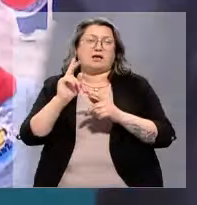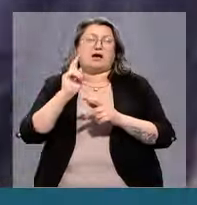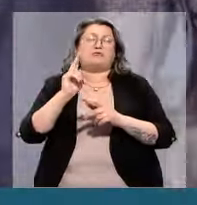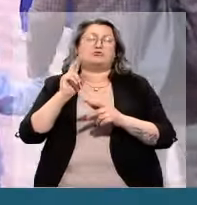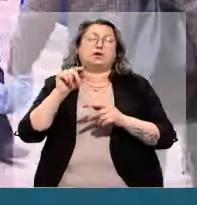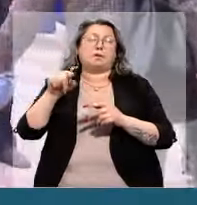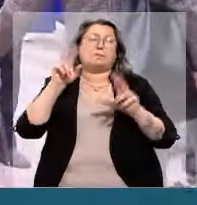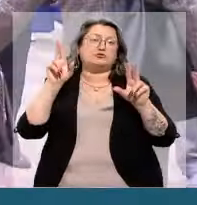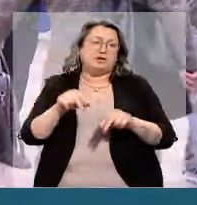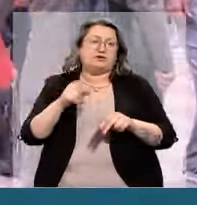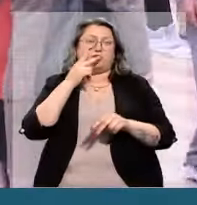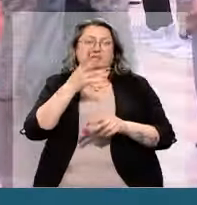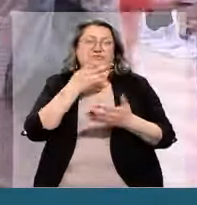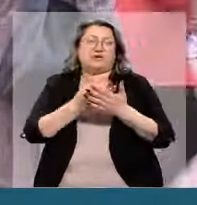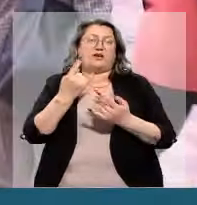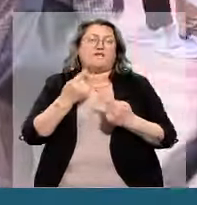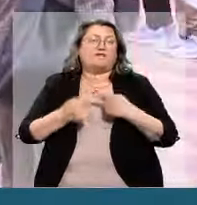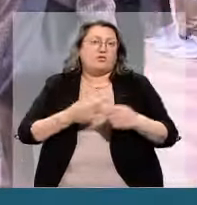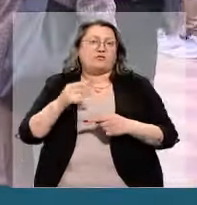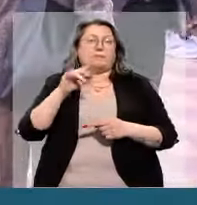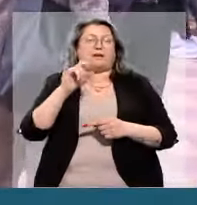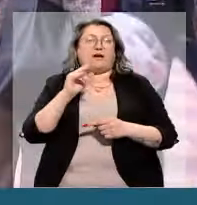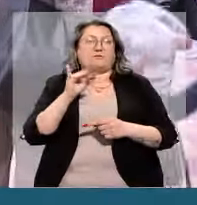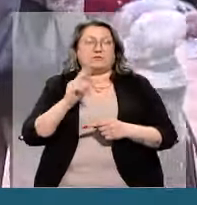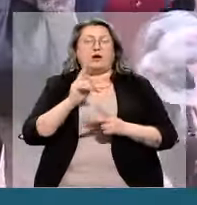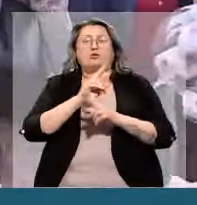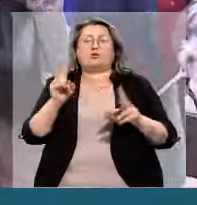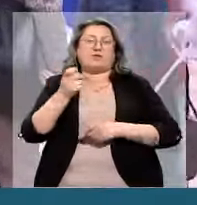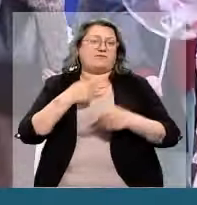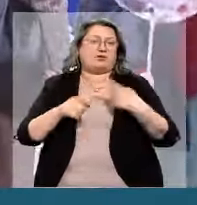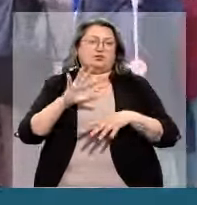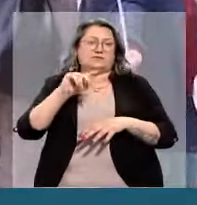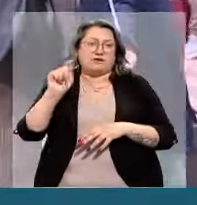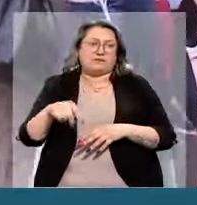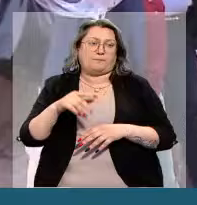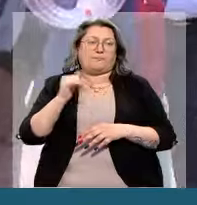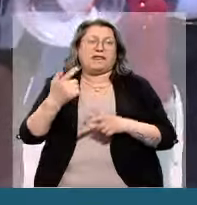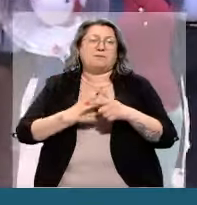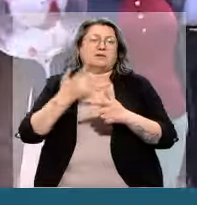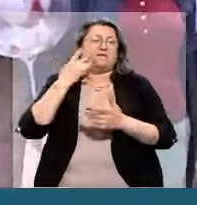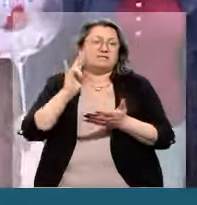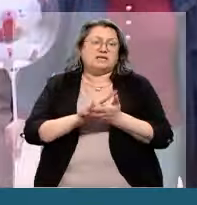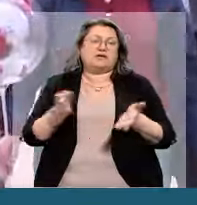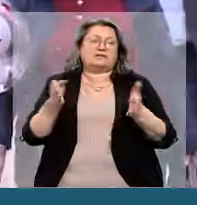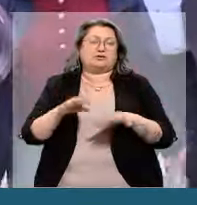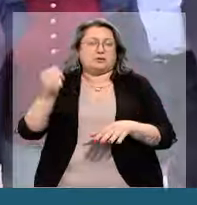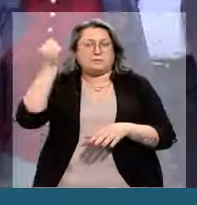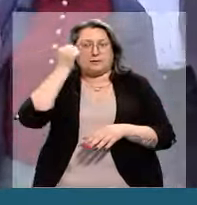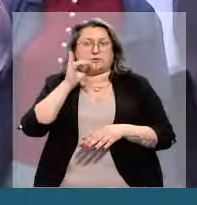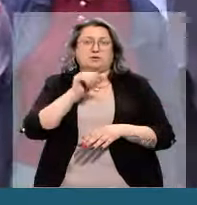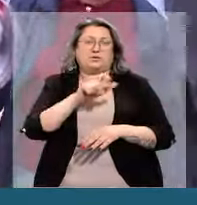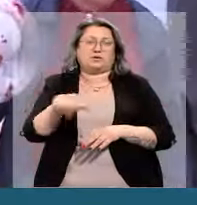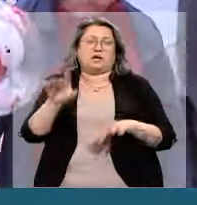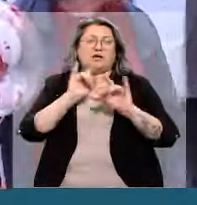из фронтовиков посчастливилось увидеть своих внуков и правнуков. Кто-то не вернулся с войны. Но их имена навсегда останутся в памяти людей.